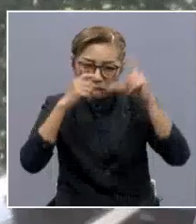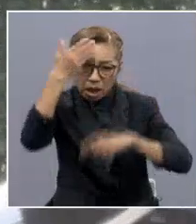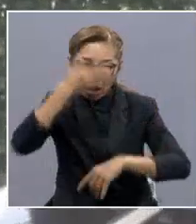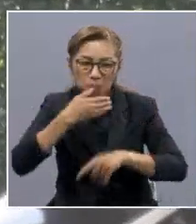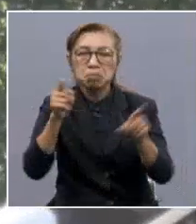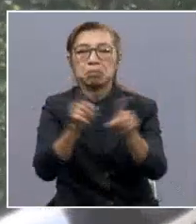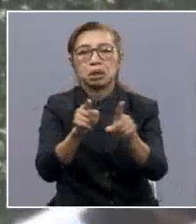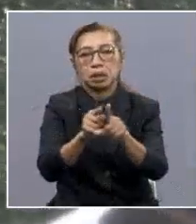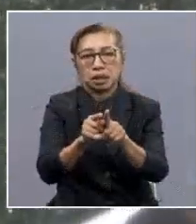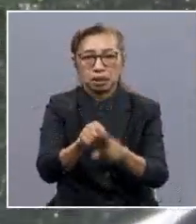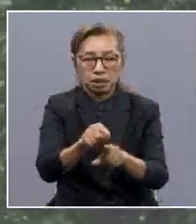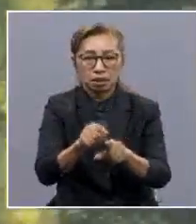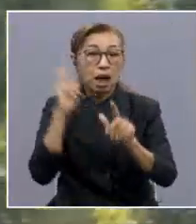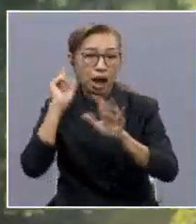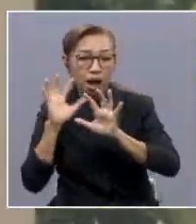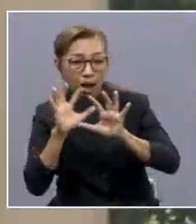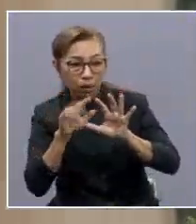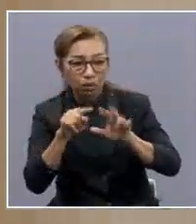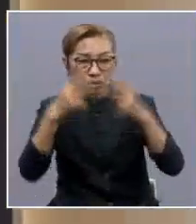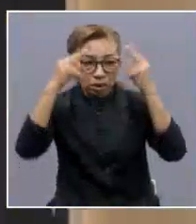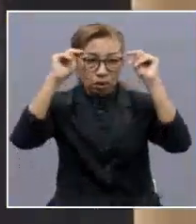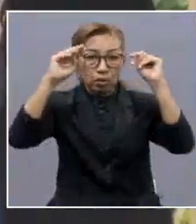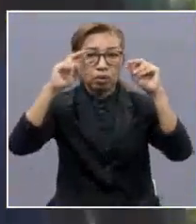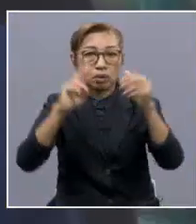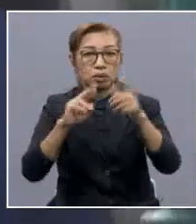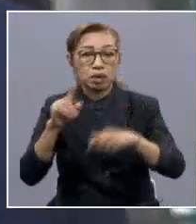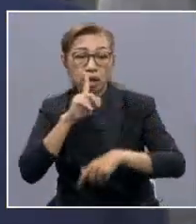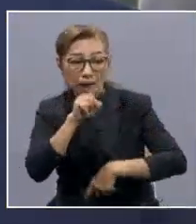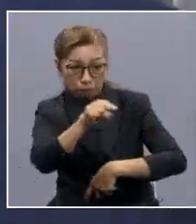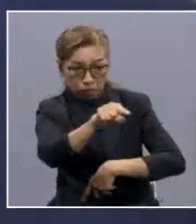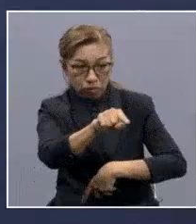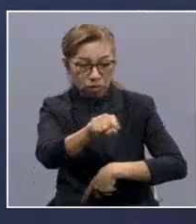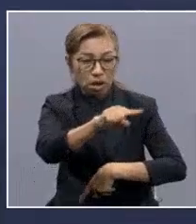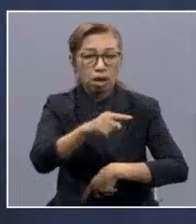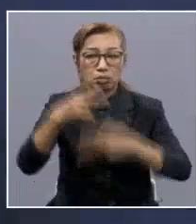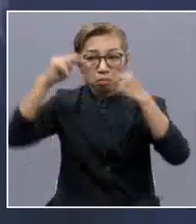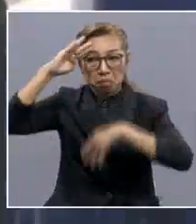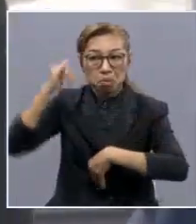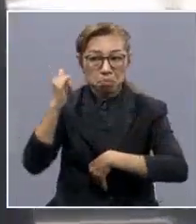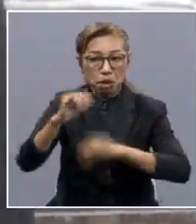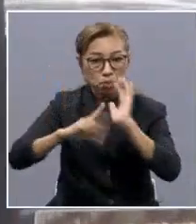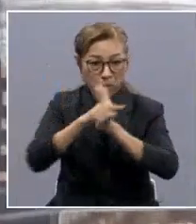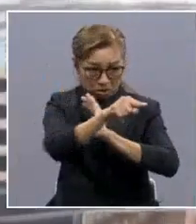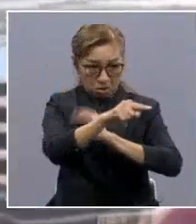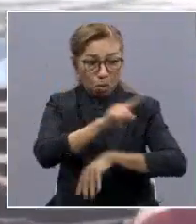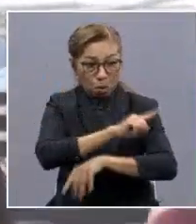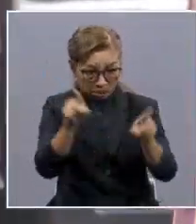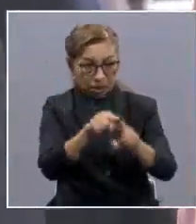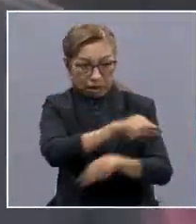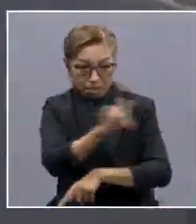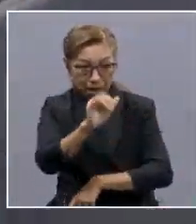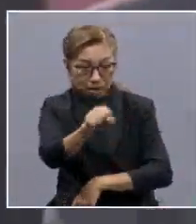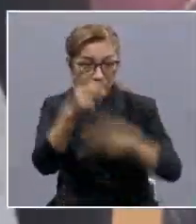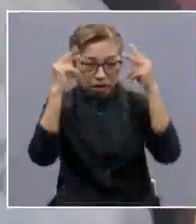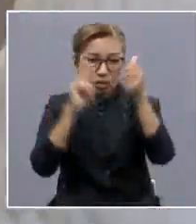ยนะครับหันมามองสื่อมวลชนที่สอบถามว่าจะลงพื้นที่ชุมพรวันเดียวกันกับพลเอกประยุทธ์ใช่หรือไม่ปรากฏว่าพลเอกประ